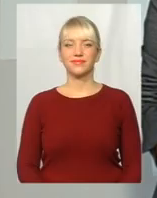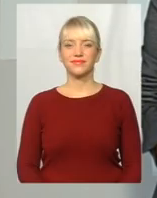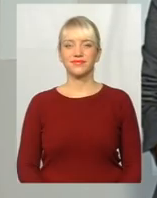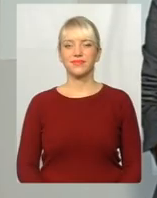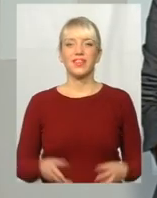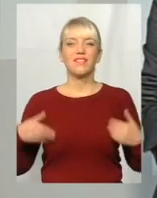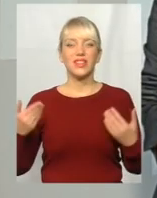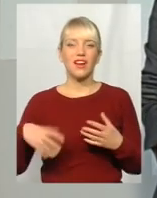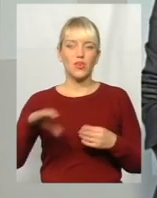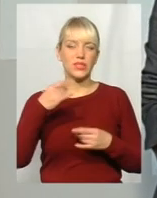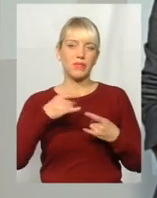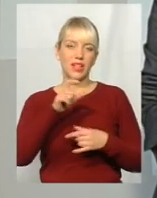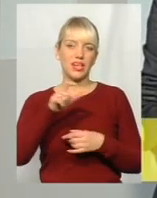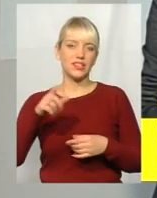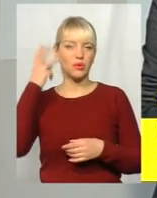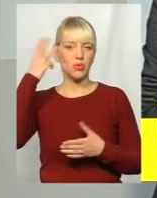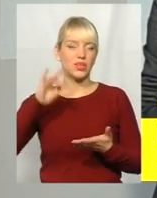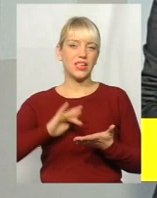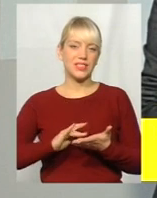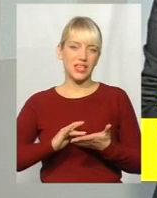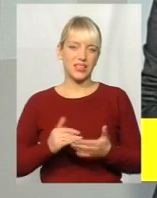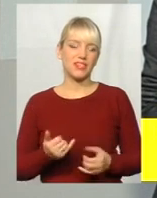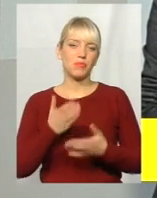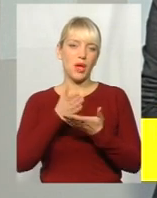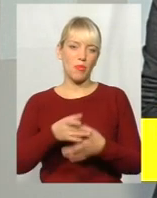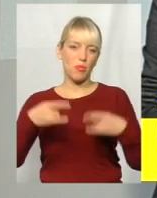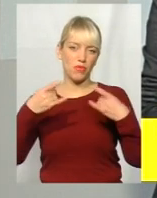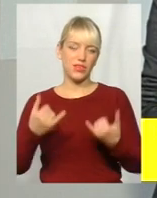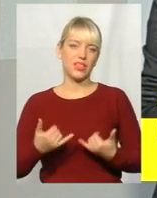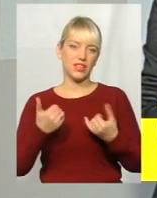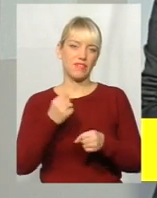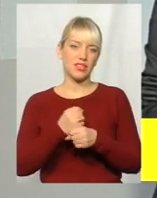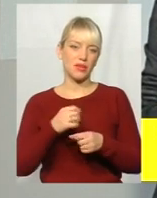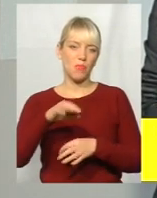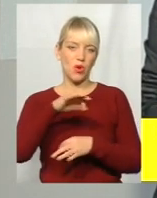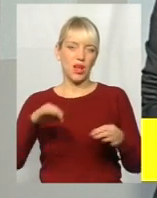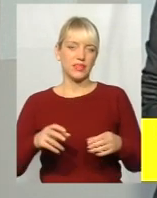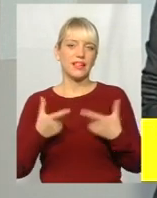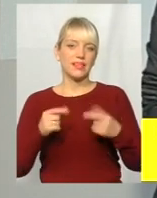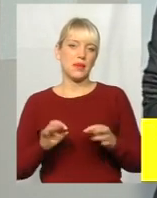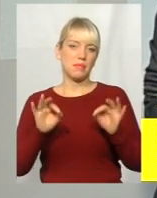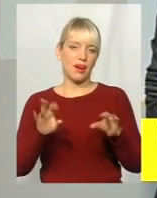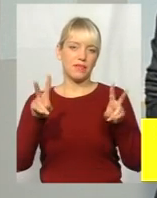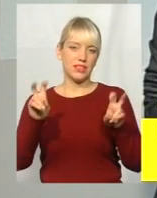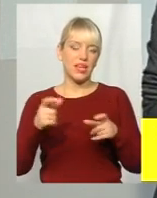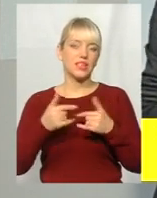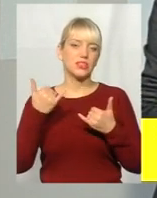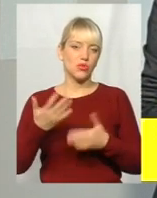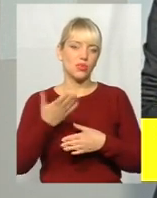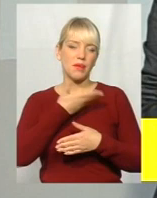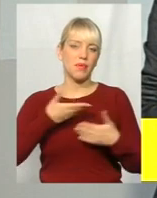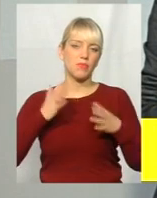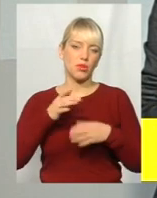Мої вітання усім телеглядачам Поділля Центр. В прямому ефірі для вас проект «Де правда?». І сьогодні ми будемо говорити